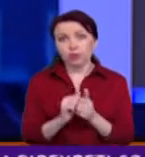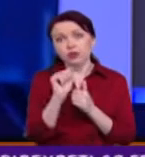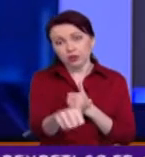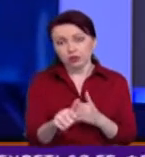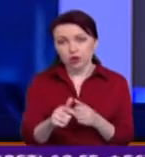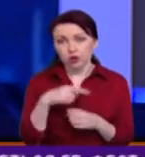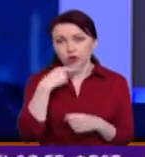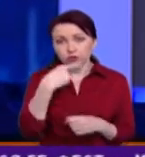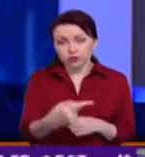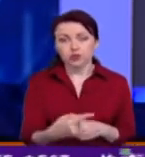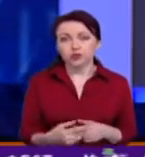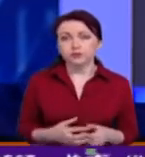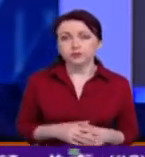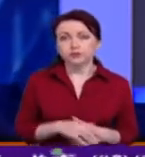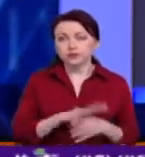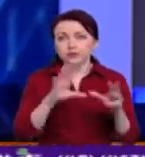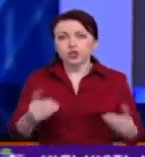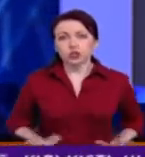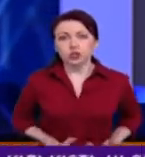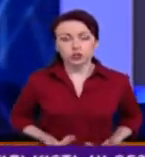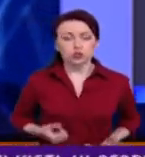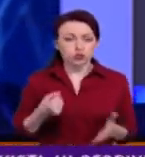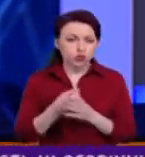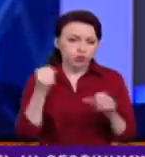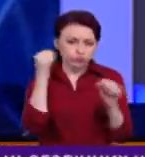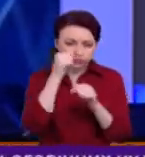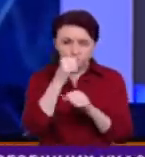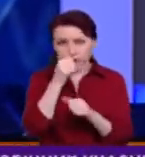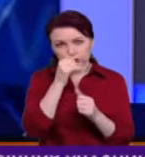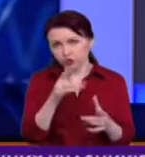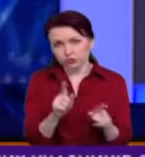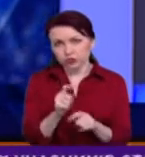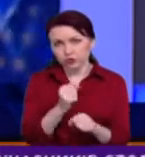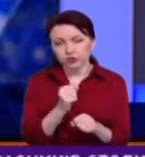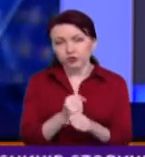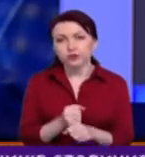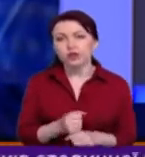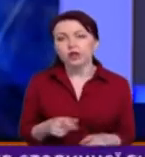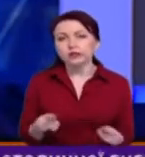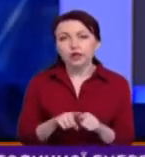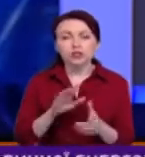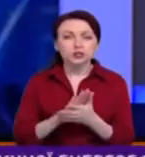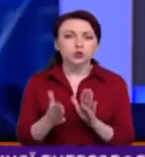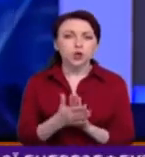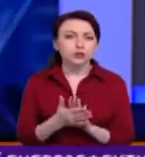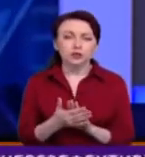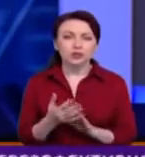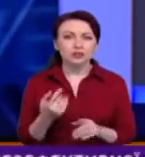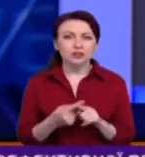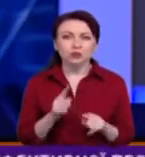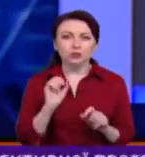всі процедури і все життя до абсурду. Я не думаю, що така ситуація взагалі ставить під